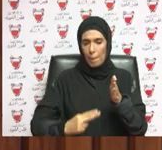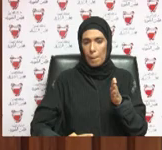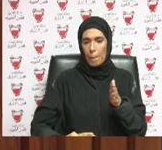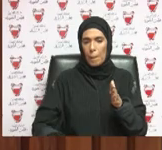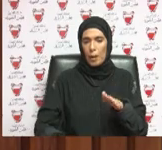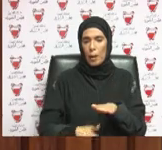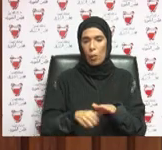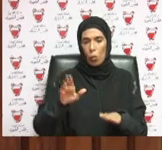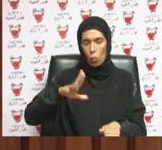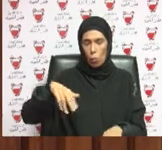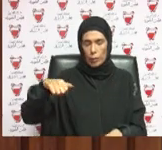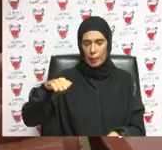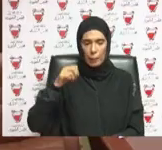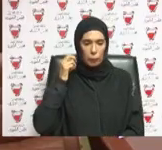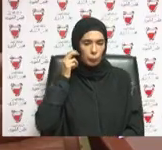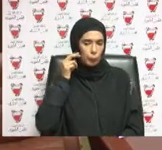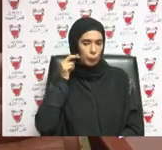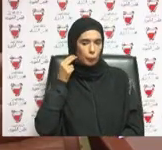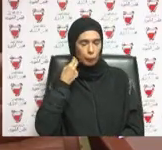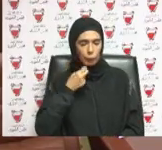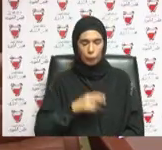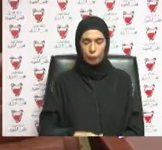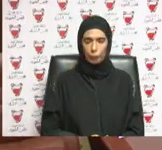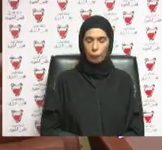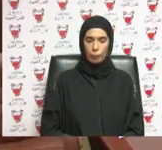رئيسا لمجلس الوزراء.